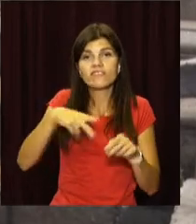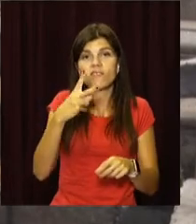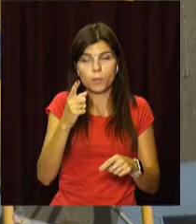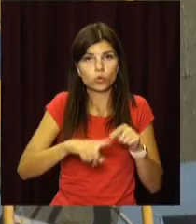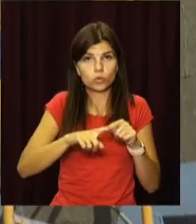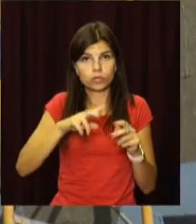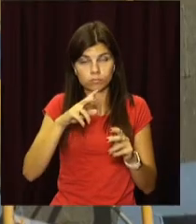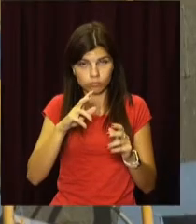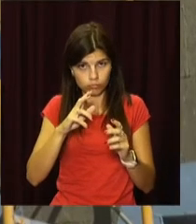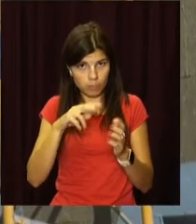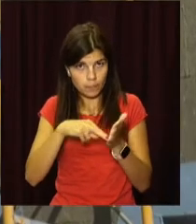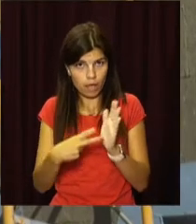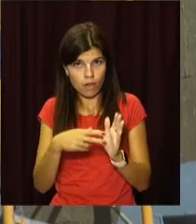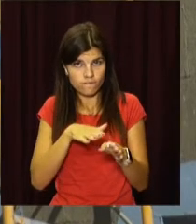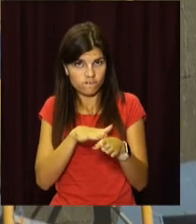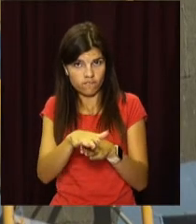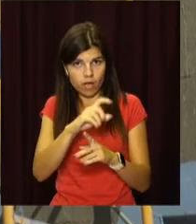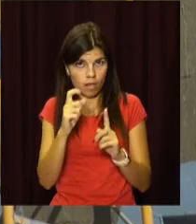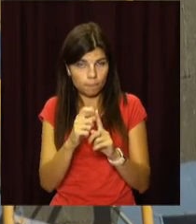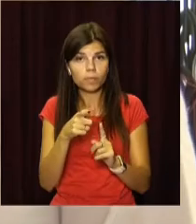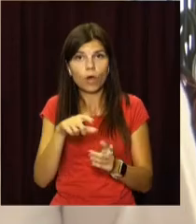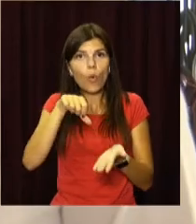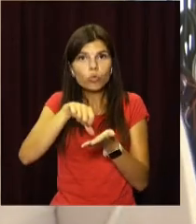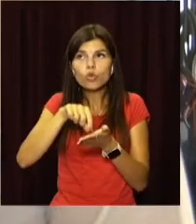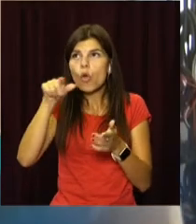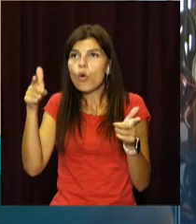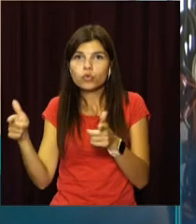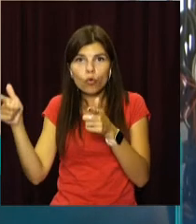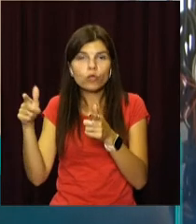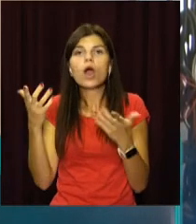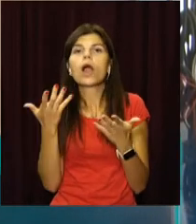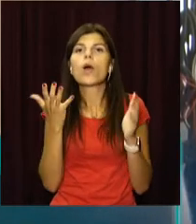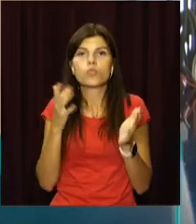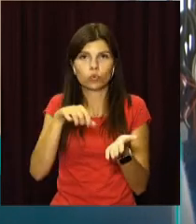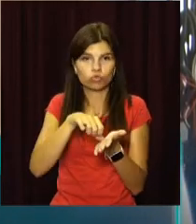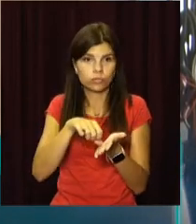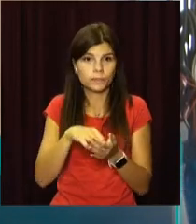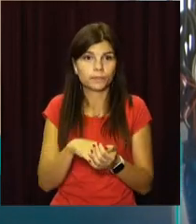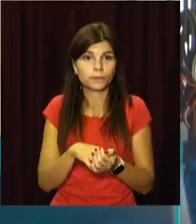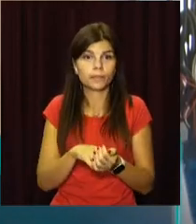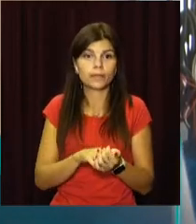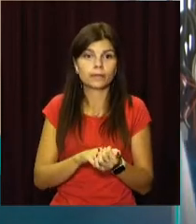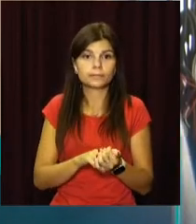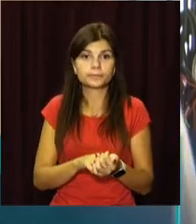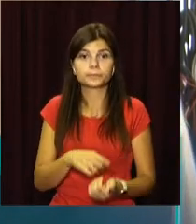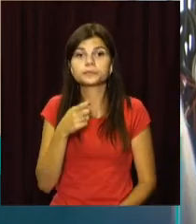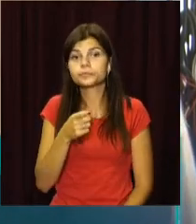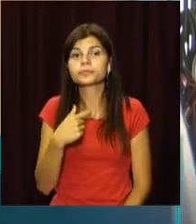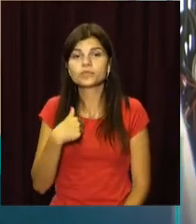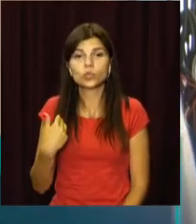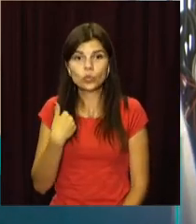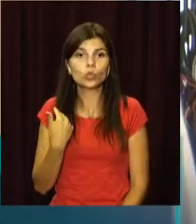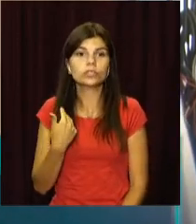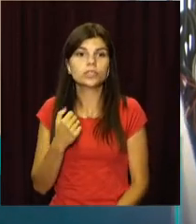вже готує нові проєкти для участі у грантових програмах. Реконструкція колишньої будівлі водолікарні, з якою ми хочемо